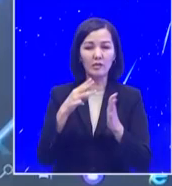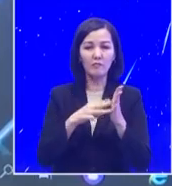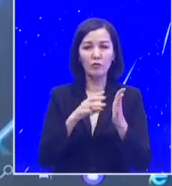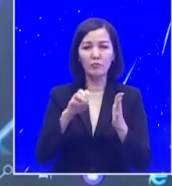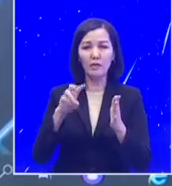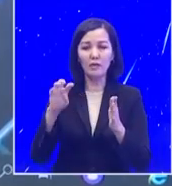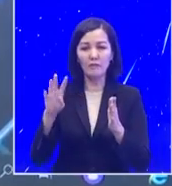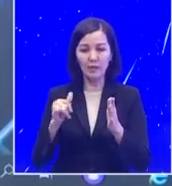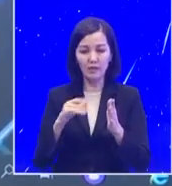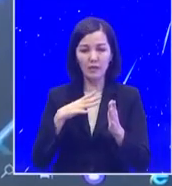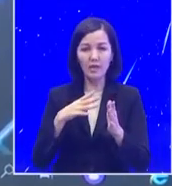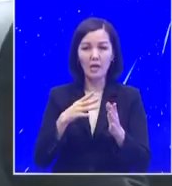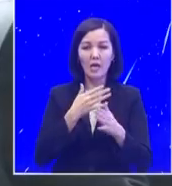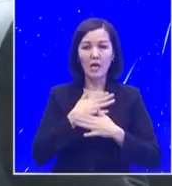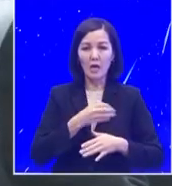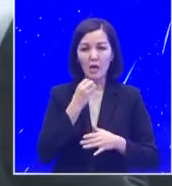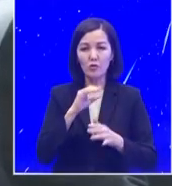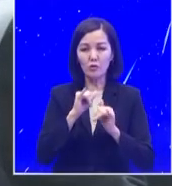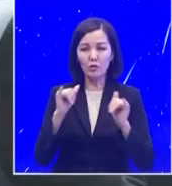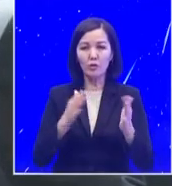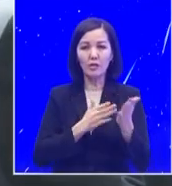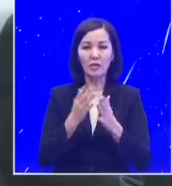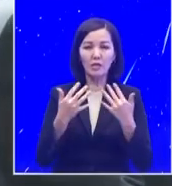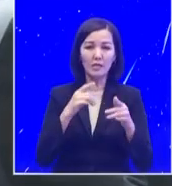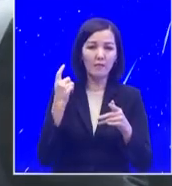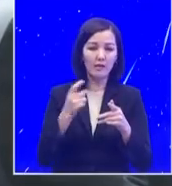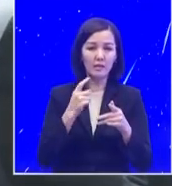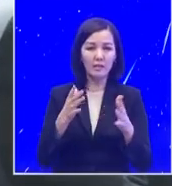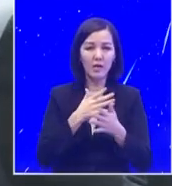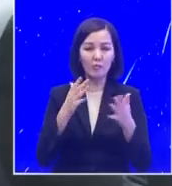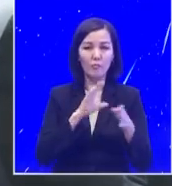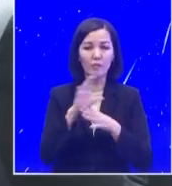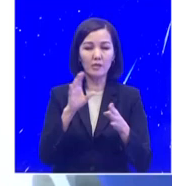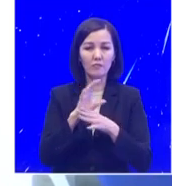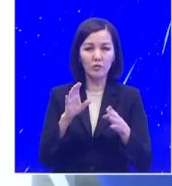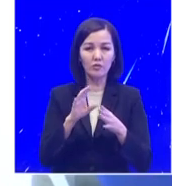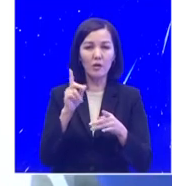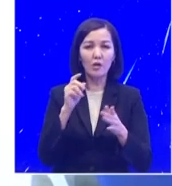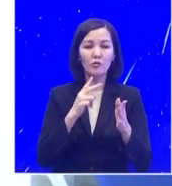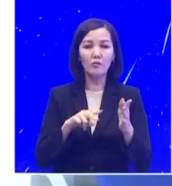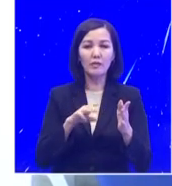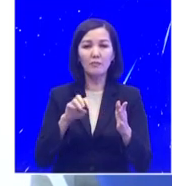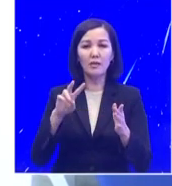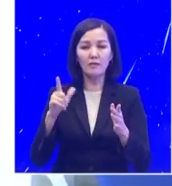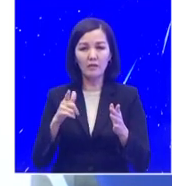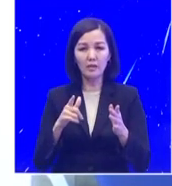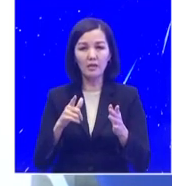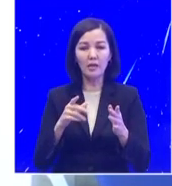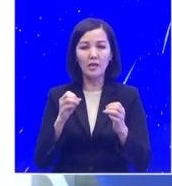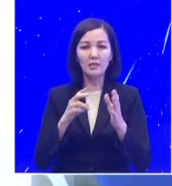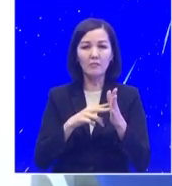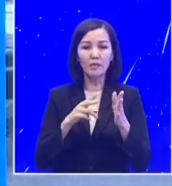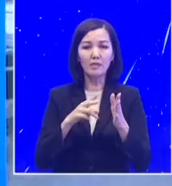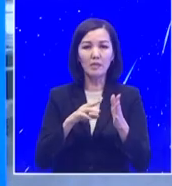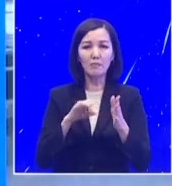миллиардов тенге. Положительный рост наблюдается и в сфере сельского хозяйства. Объем производства составил 120 миллиардов тенге. Это на 17